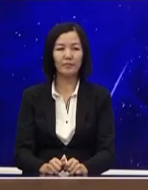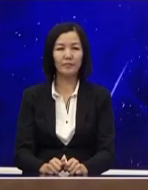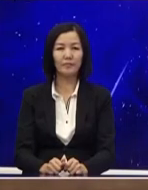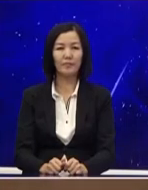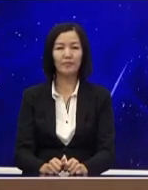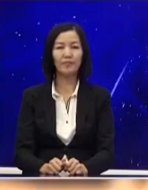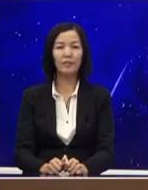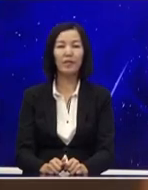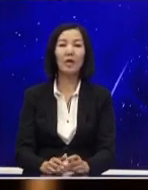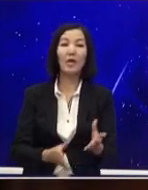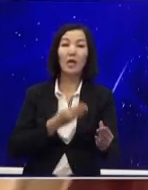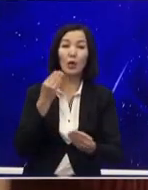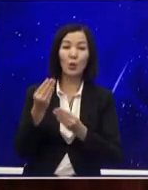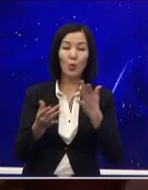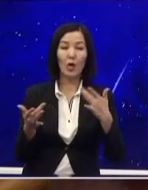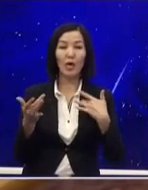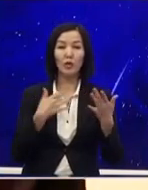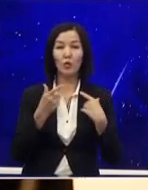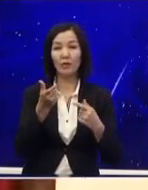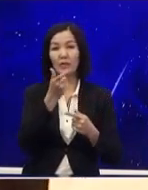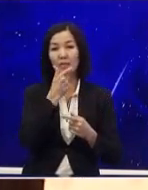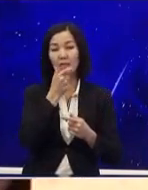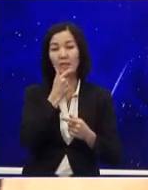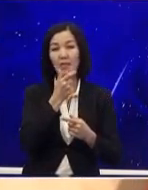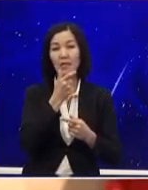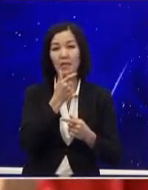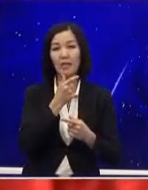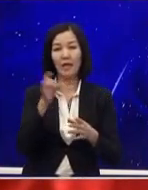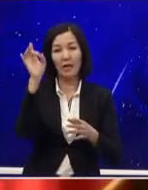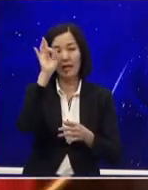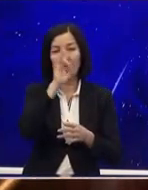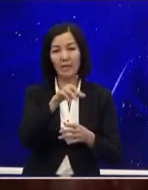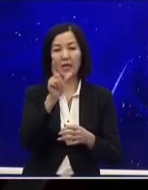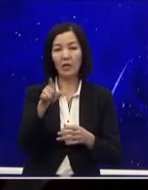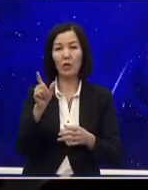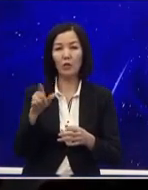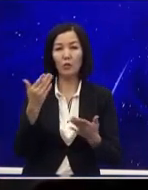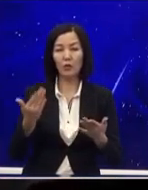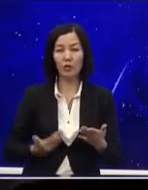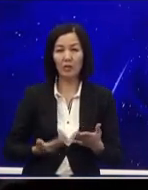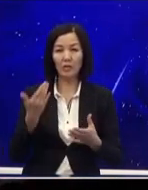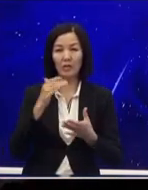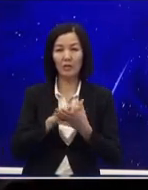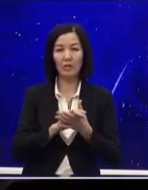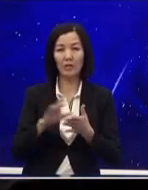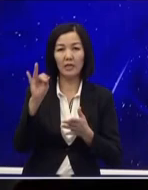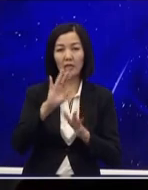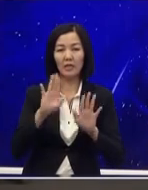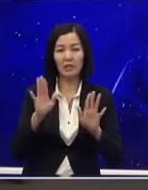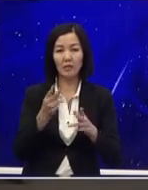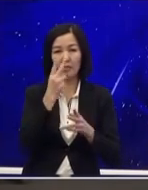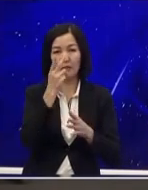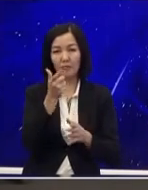Через яркую игру актеров зрители смогли увидеть жизнь легендарных людей, заглянуть в прошлое и стать свидетелями исторических событий.